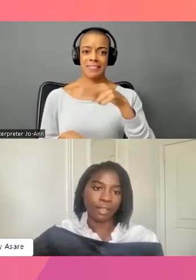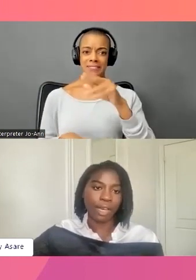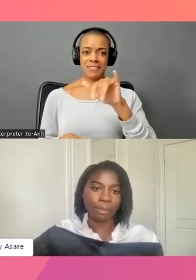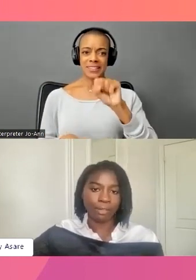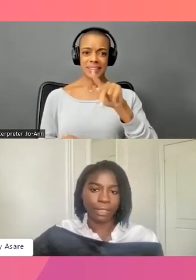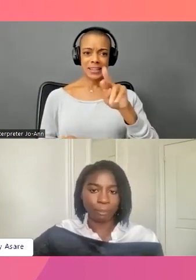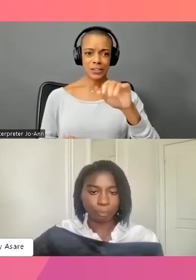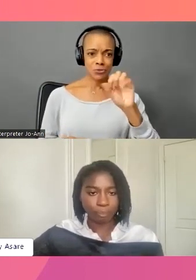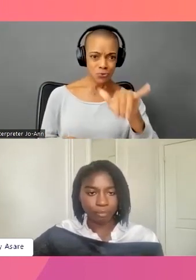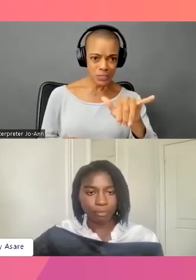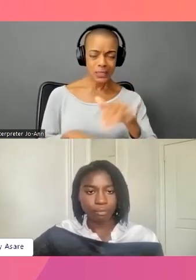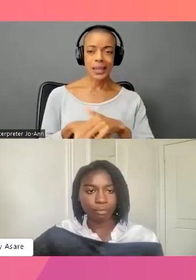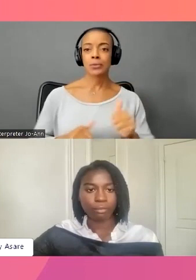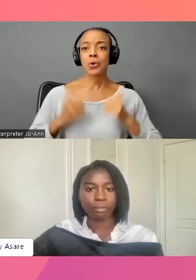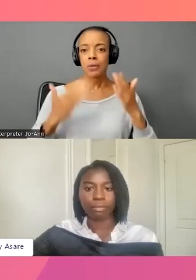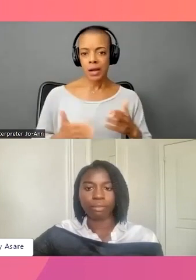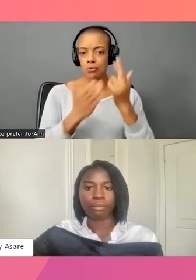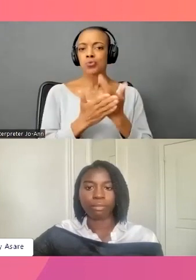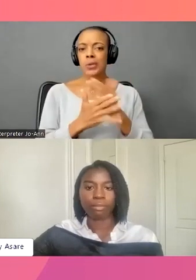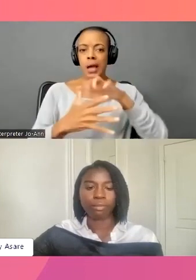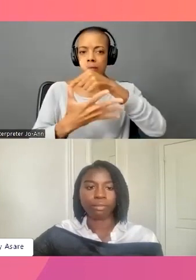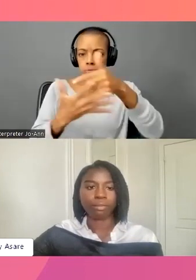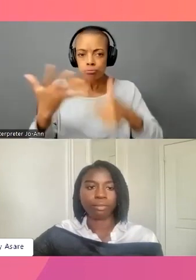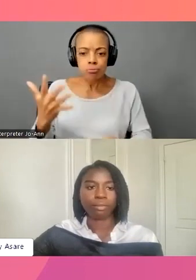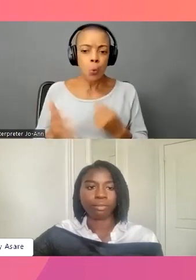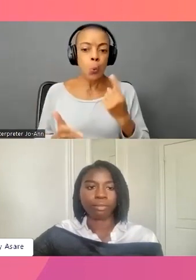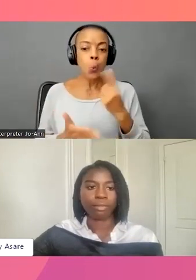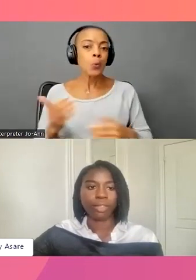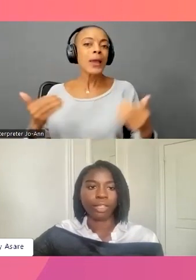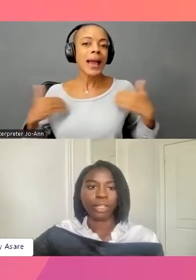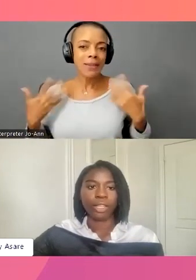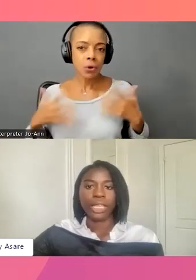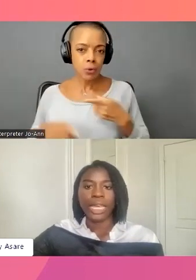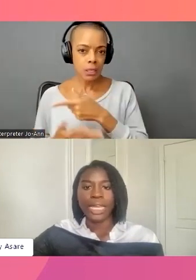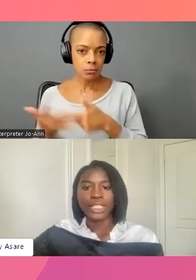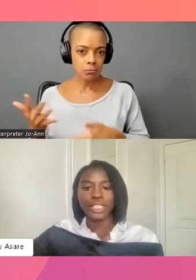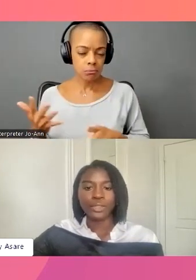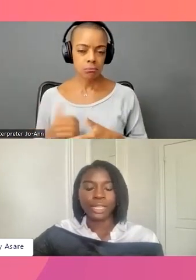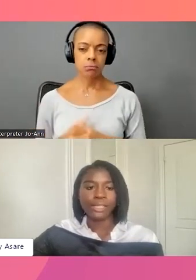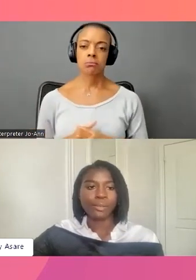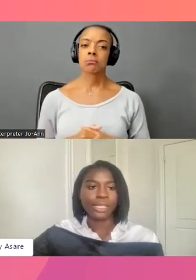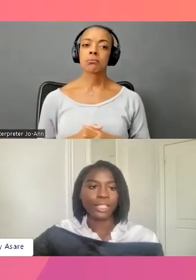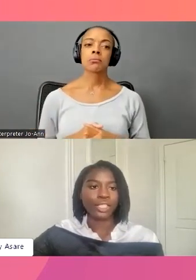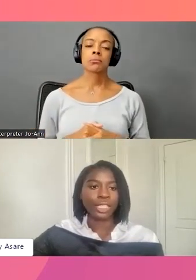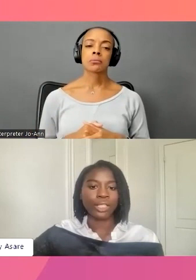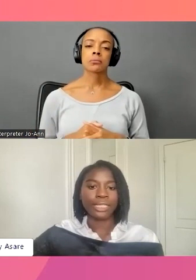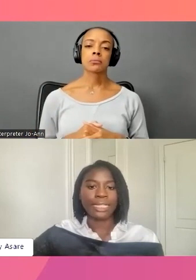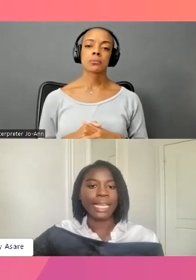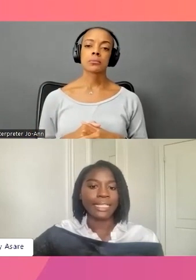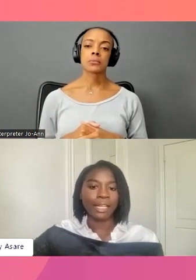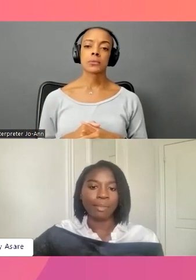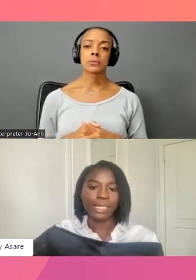est l'information au sujet de l'utilisation actuelle des services de physiothérapie, d'ergothérapie, d'orthophonie, de physiatrie et